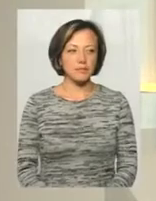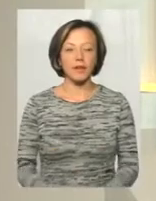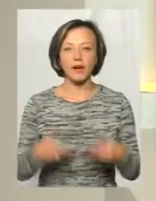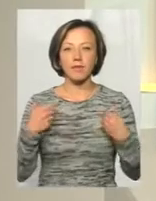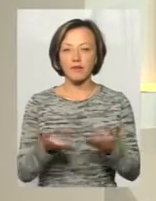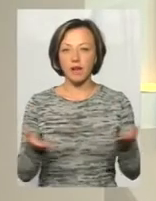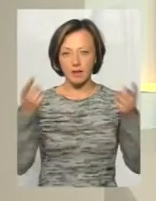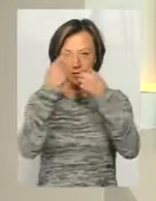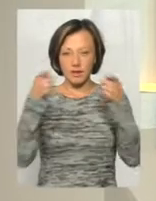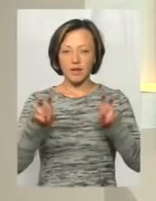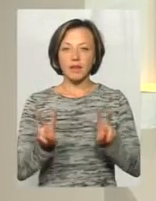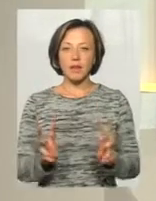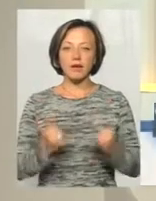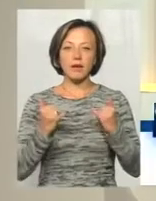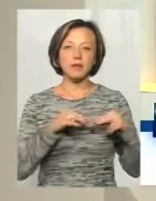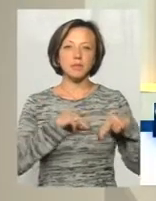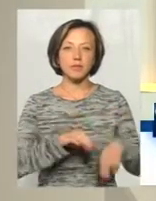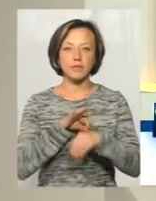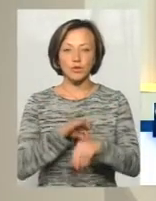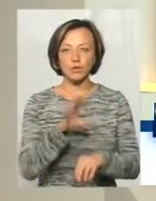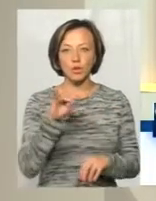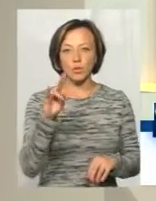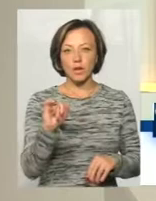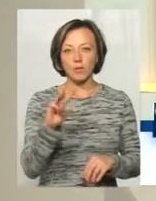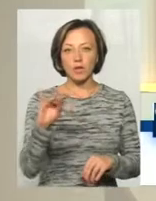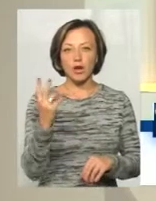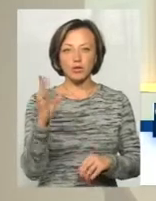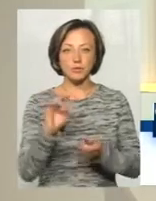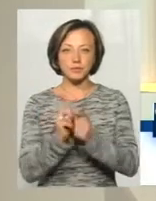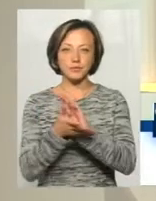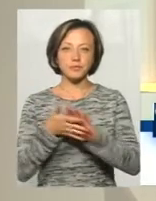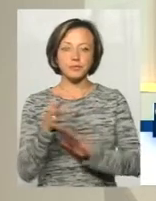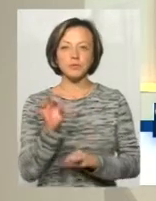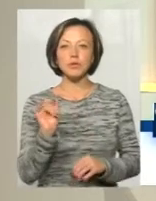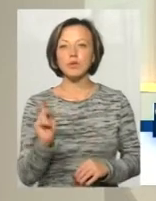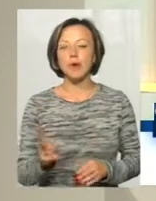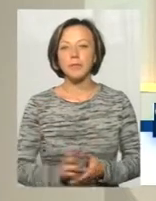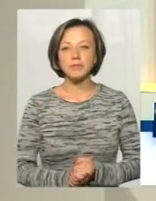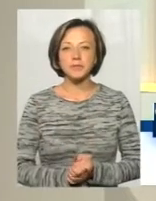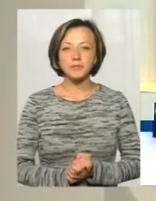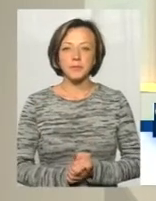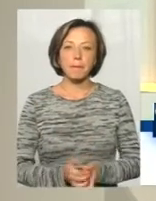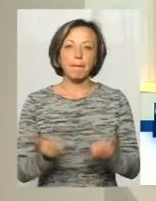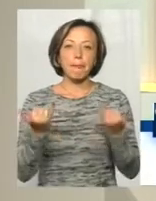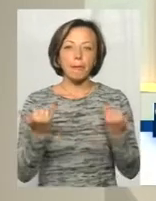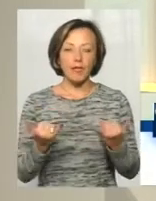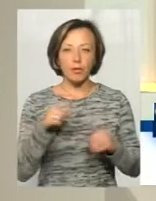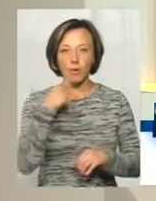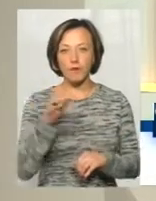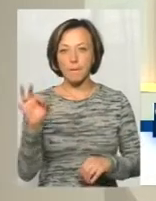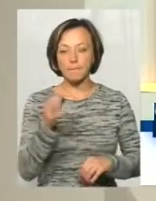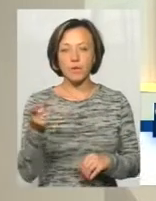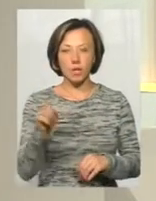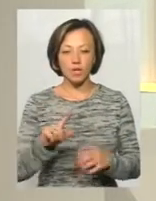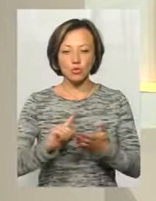Мої вітання в ефірі. Тема сьогодні у студії працює ведуча Юна Мітрашко, переклад на жестову мову Ольга Рибак. І сьогодні ми говоримо про те, що